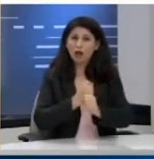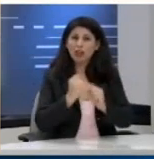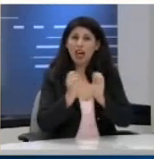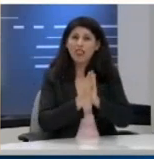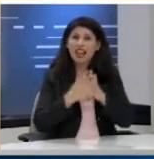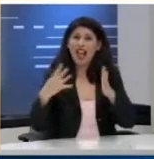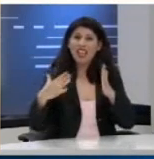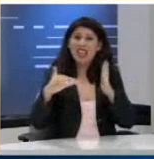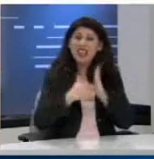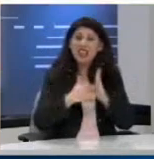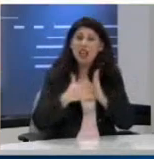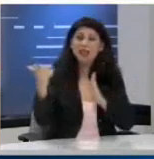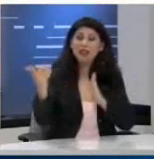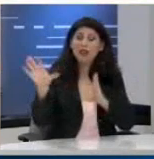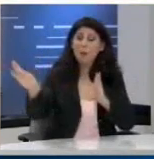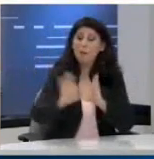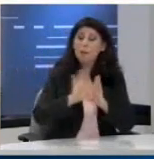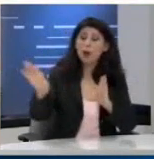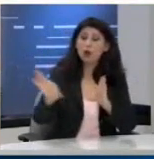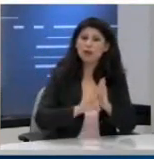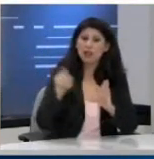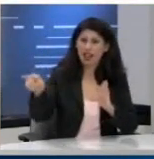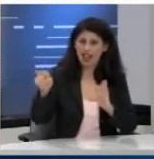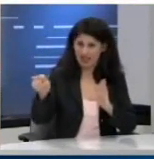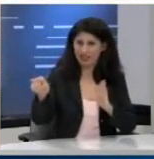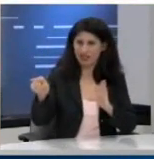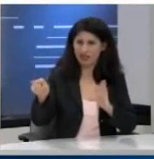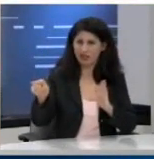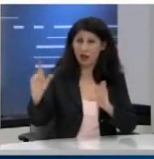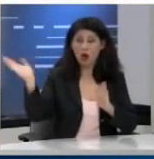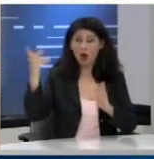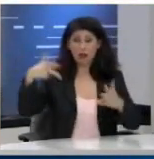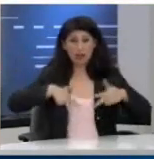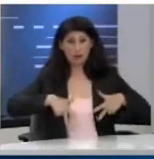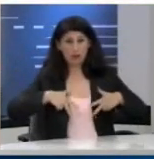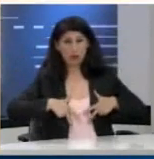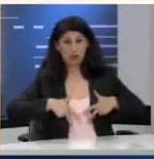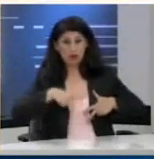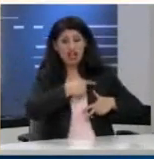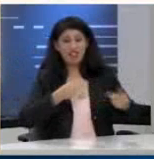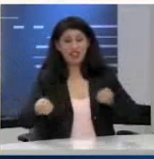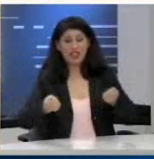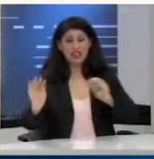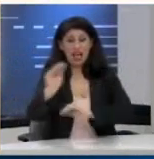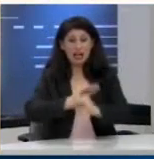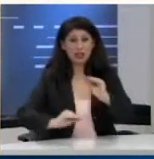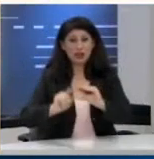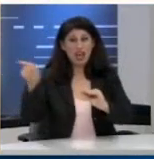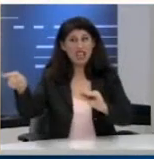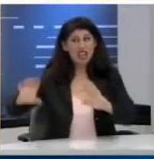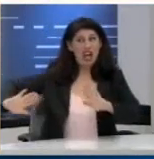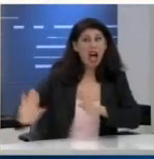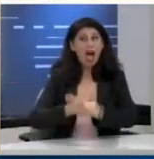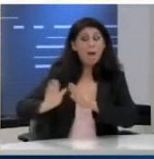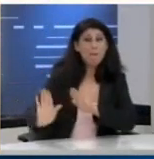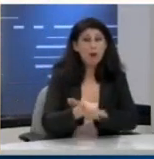προσλήψεις. Όταν εσείς ως υπουργός διοικητικής ανασυγκρότησης φέρνα τα απολύσεις. Διότι εμείς στην υγεία